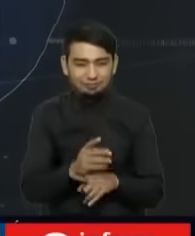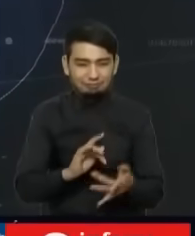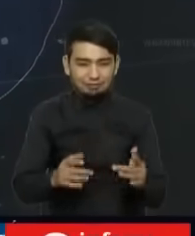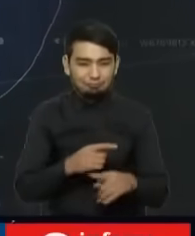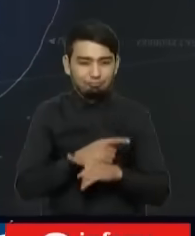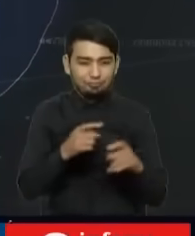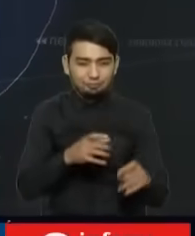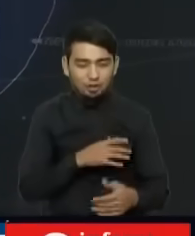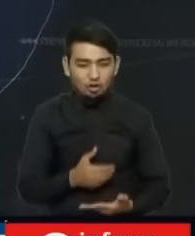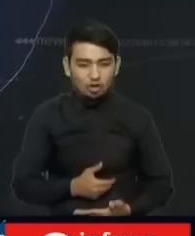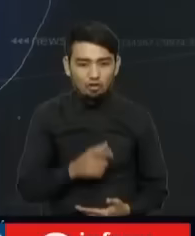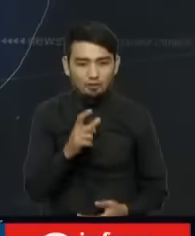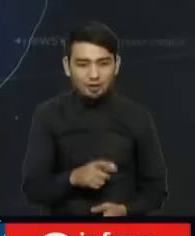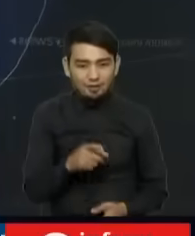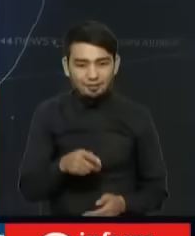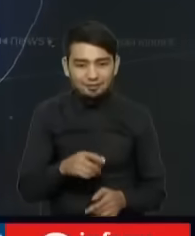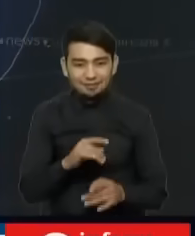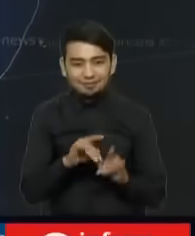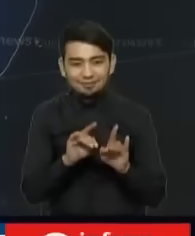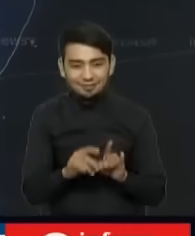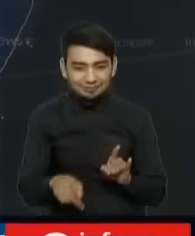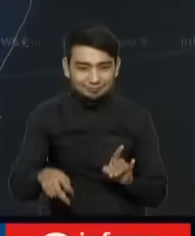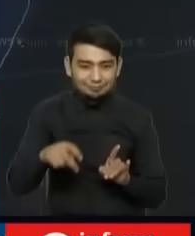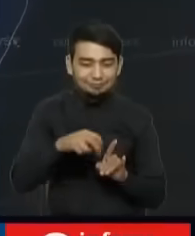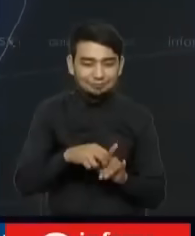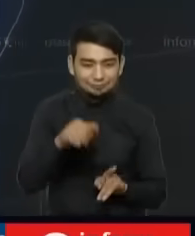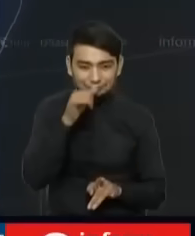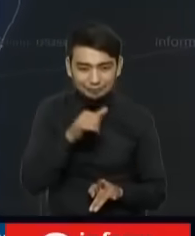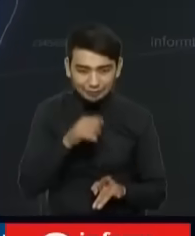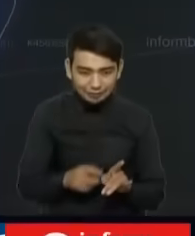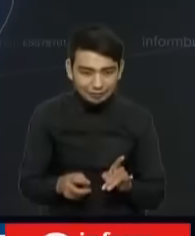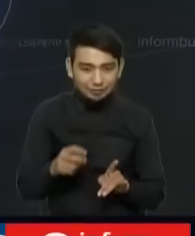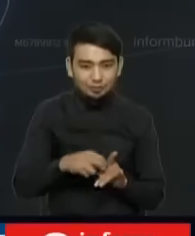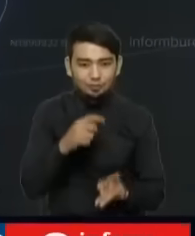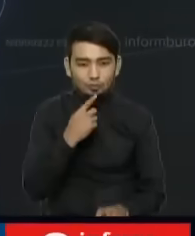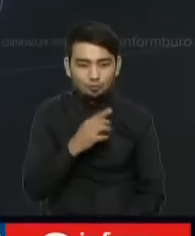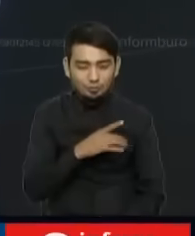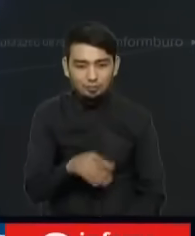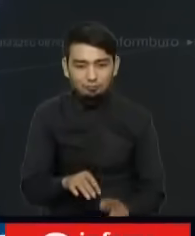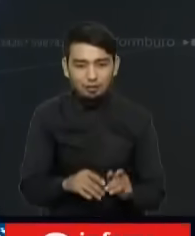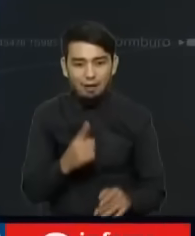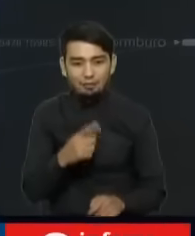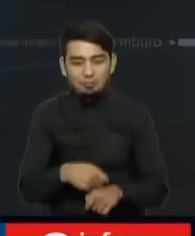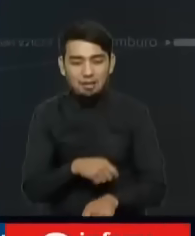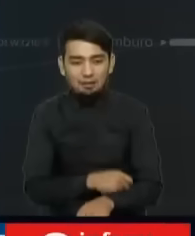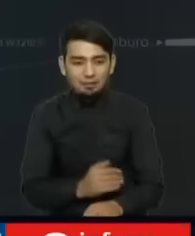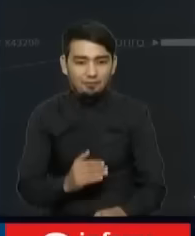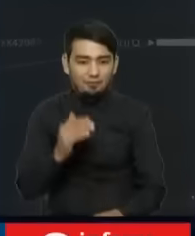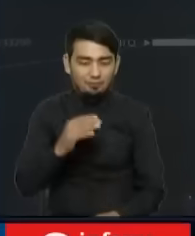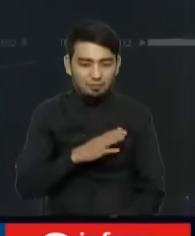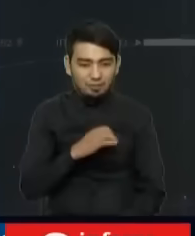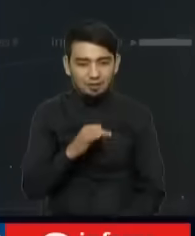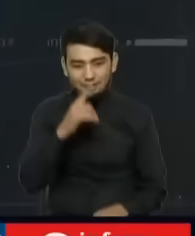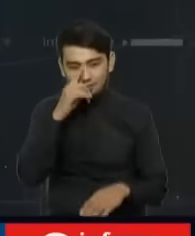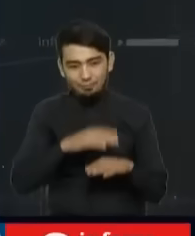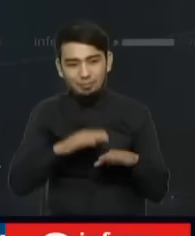таралды. Қала тұрғыны аялдаманың орындығына секіріп әреңінеді. Себебі отыратын орынның биіктігі 1 метрге жоқтайды. Бірақ